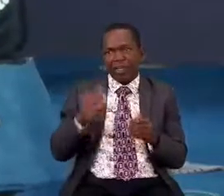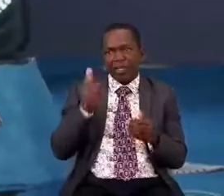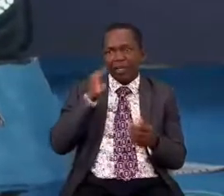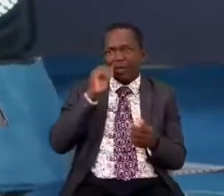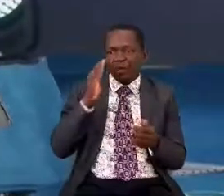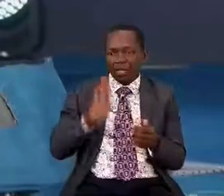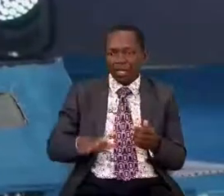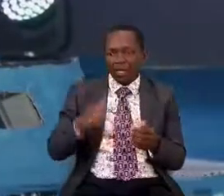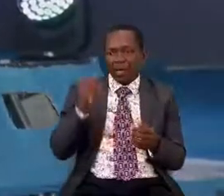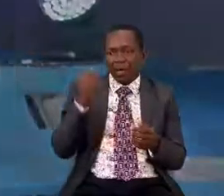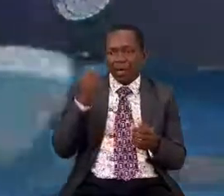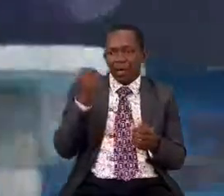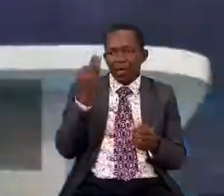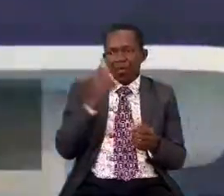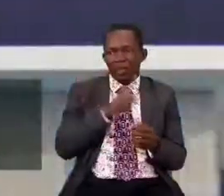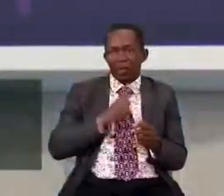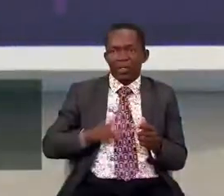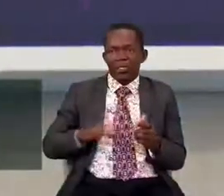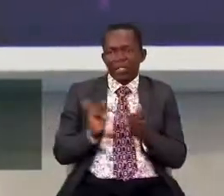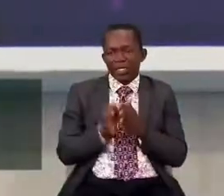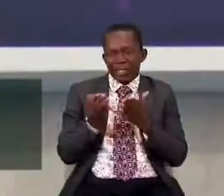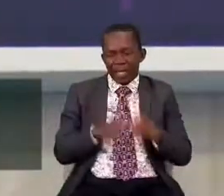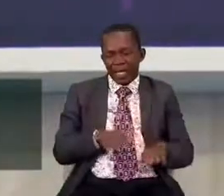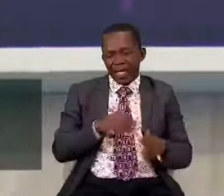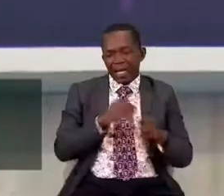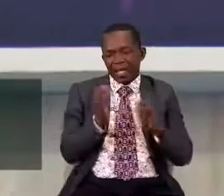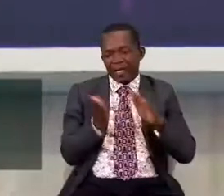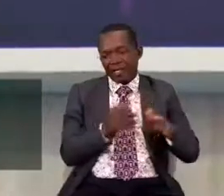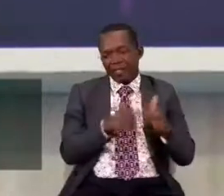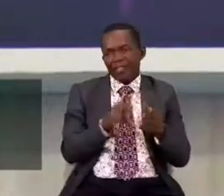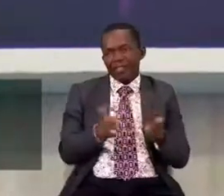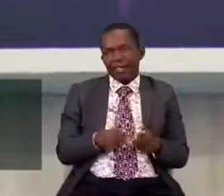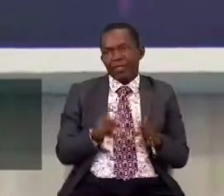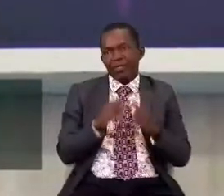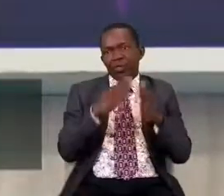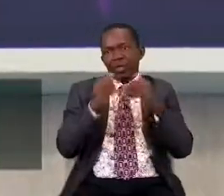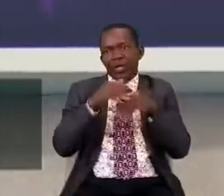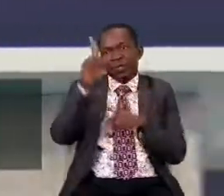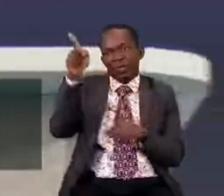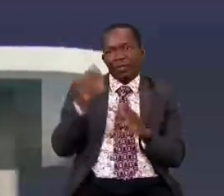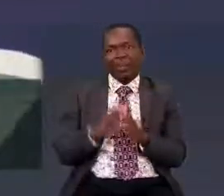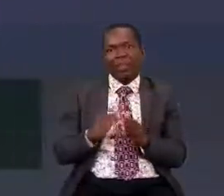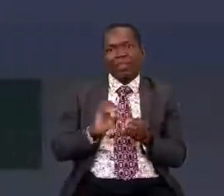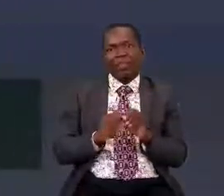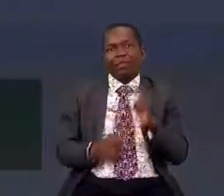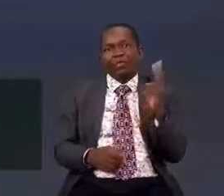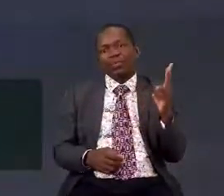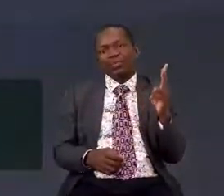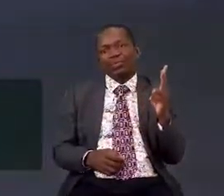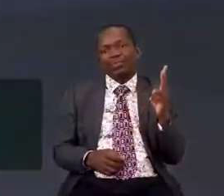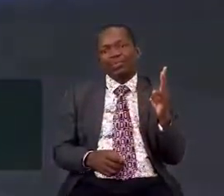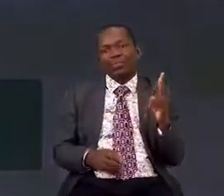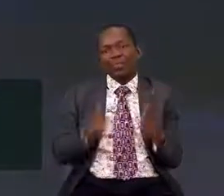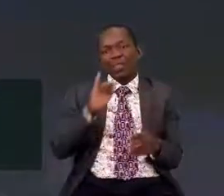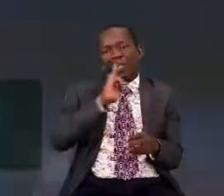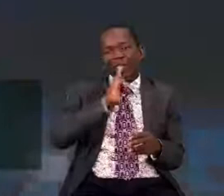la démonstration de la patience par son ministre. Nous avons déjà